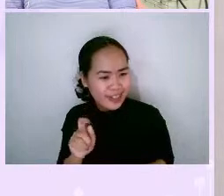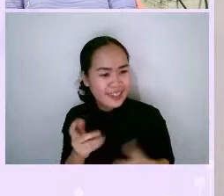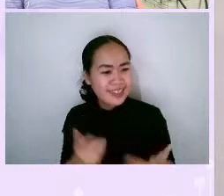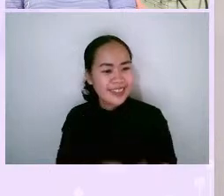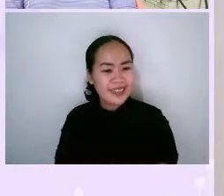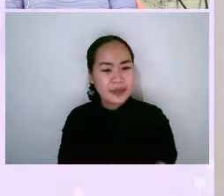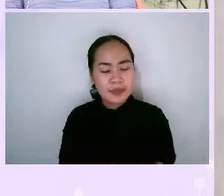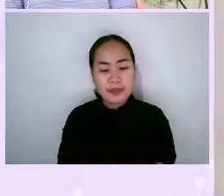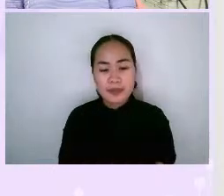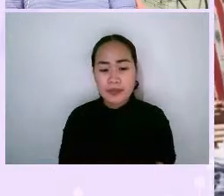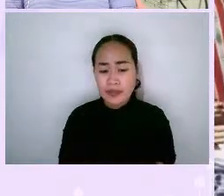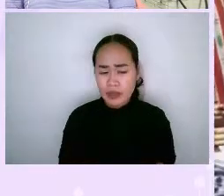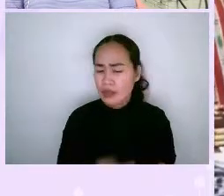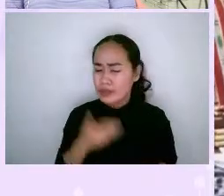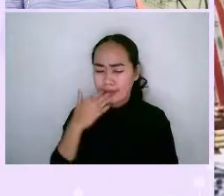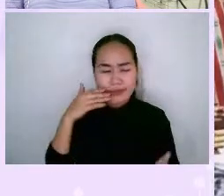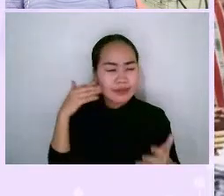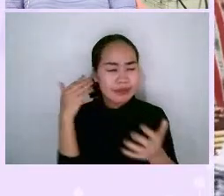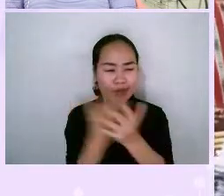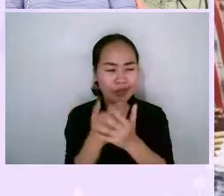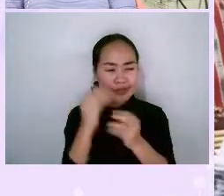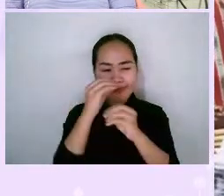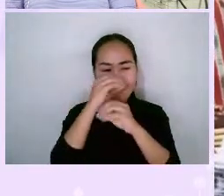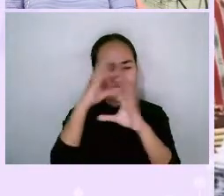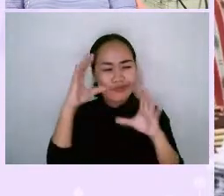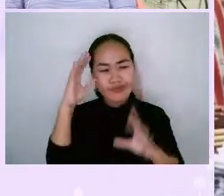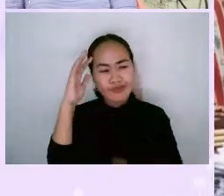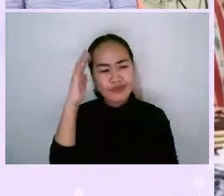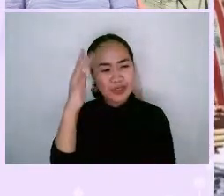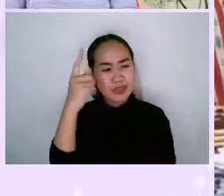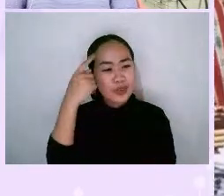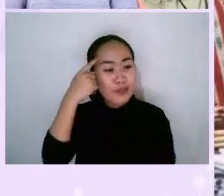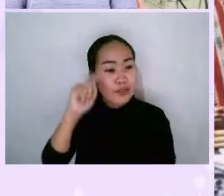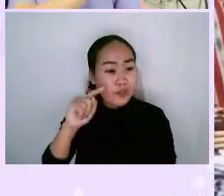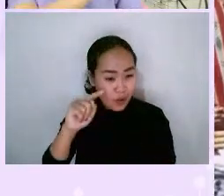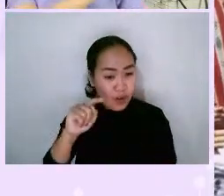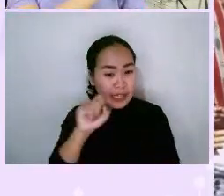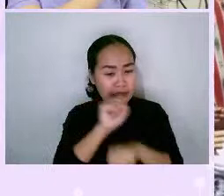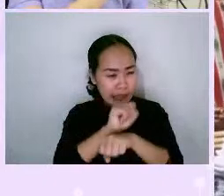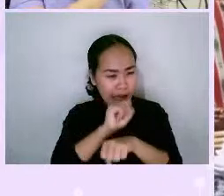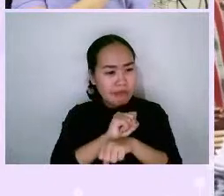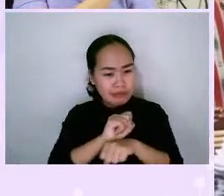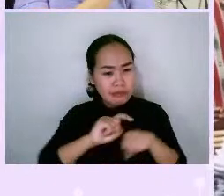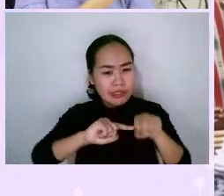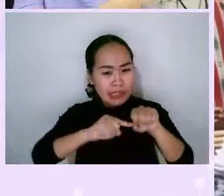There's a good future for Jumpstart also to